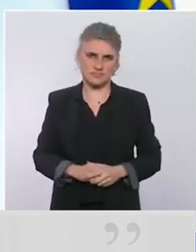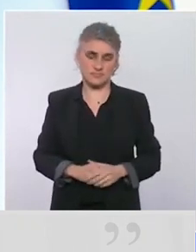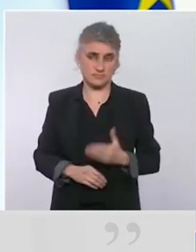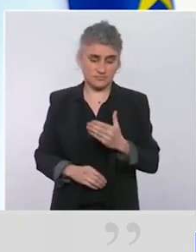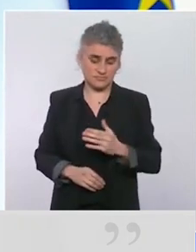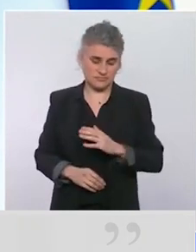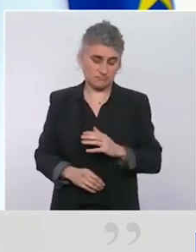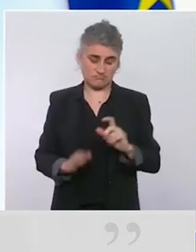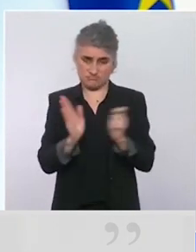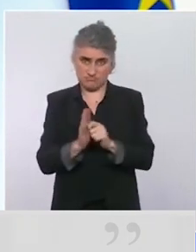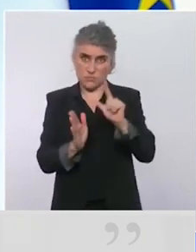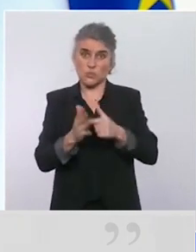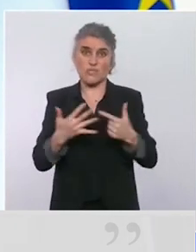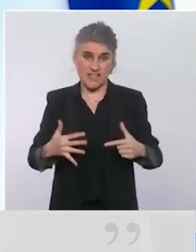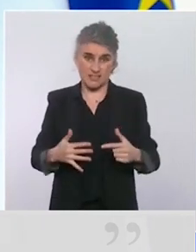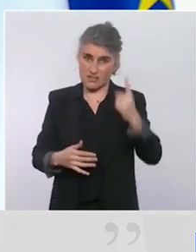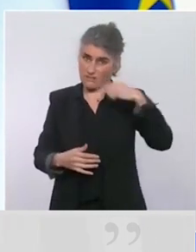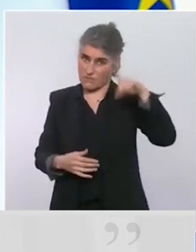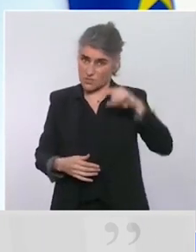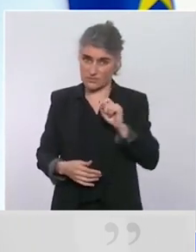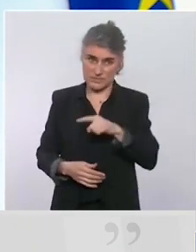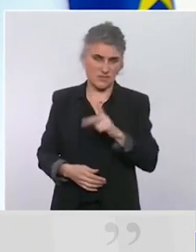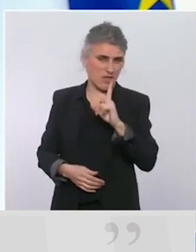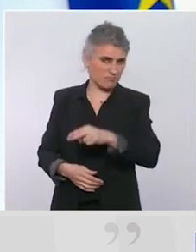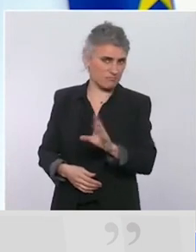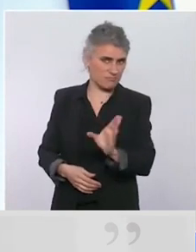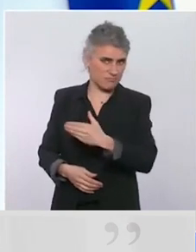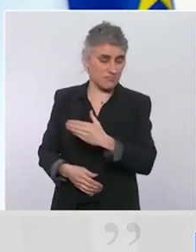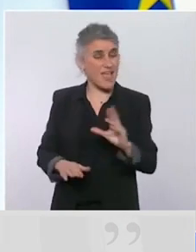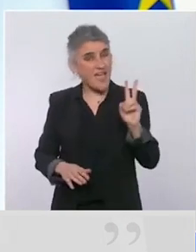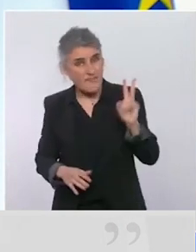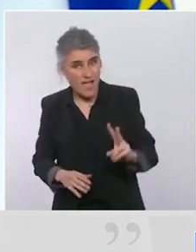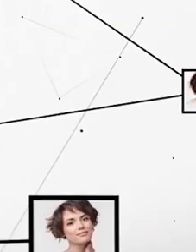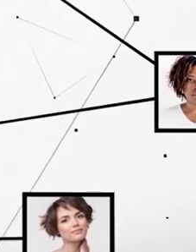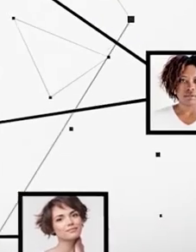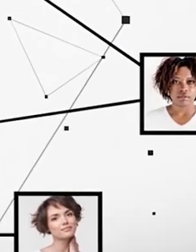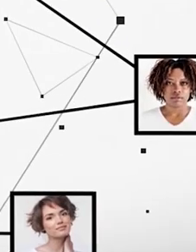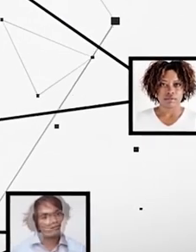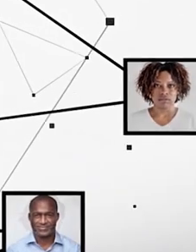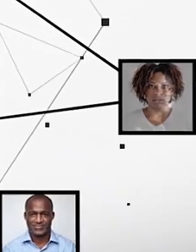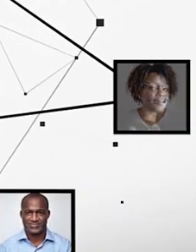rompre dès 2017, mais sans avoir encore tous les moyens d'en solder le passif.